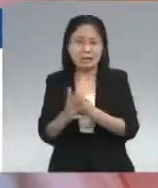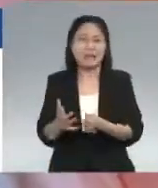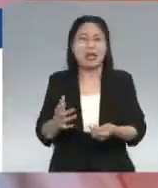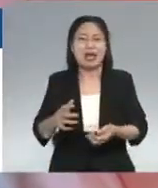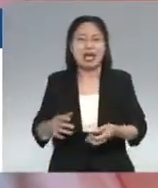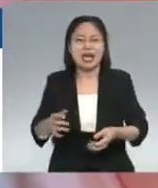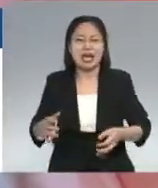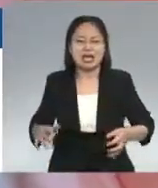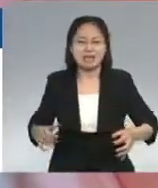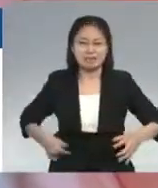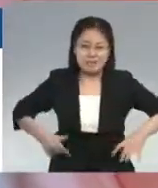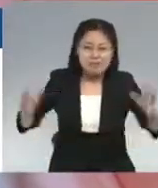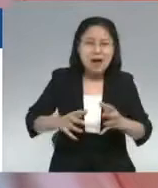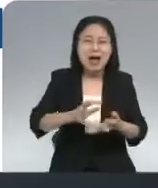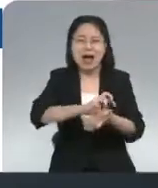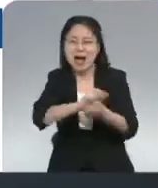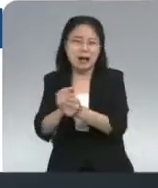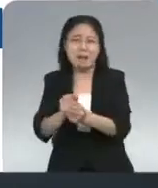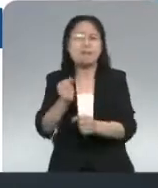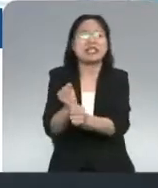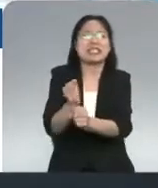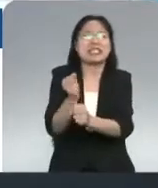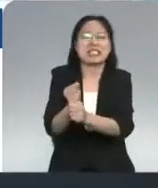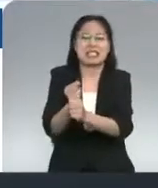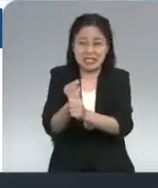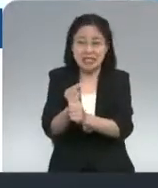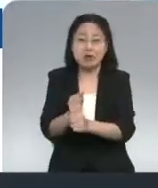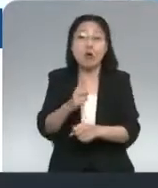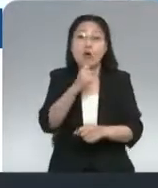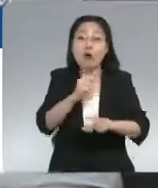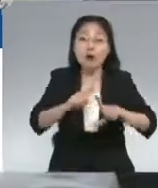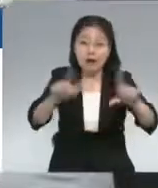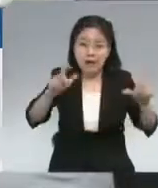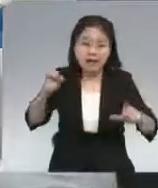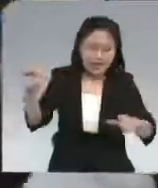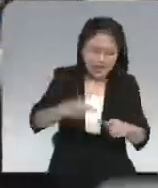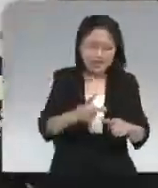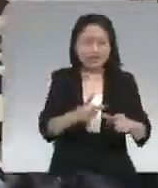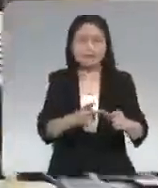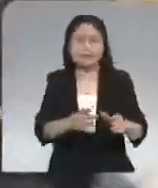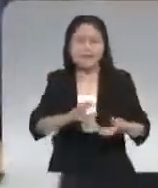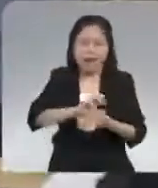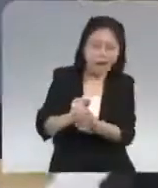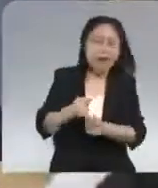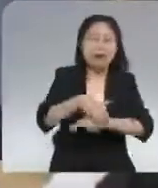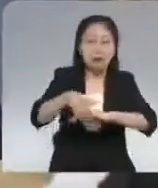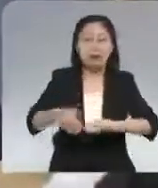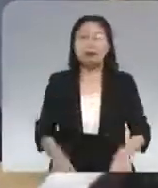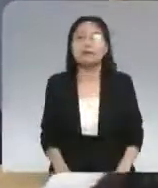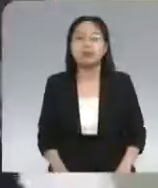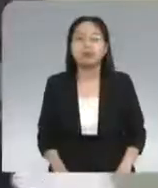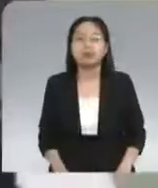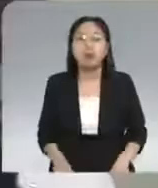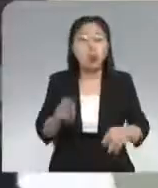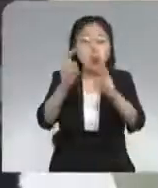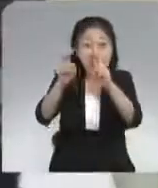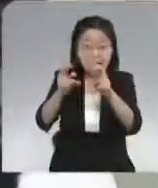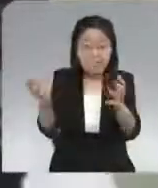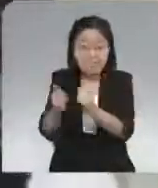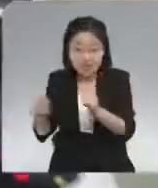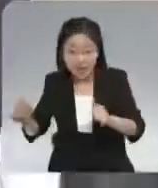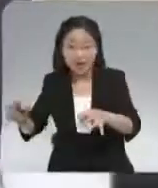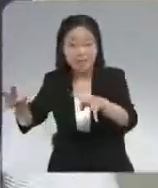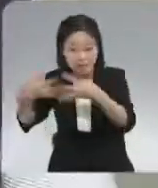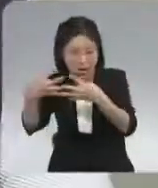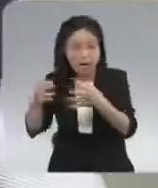si le conflit social a pris fin, il reste pourtant un dossier à régler, le procès concernant les dédommagements intentés par